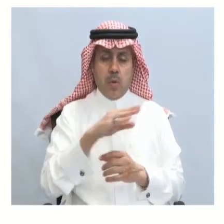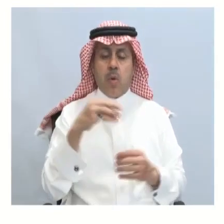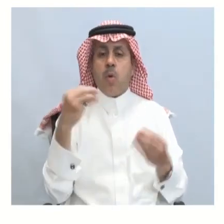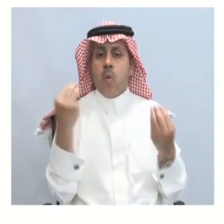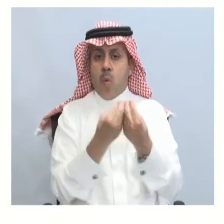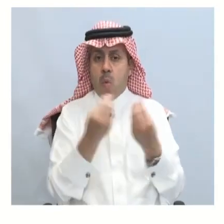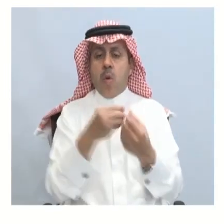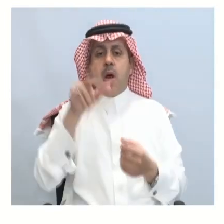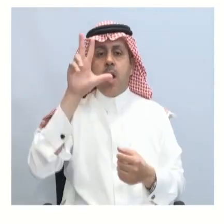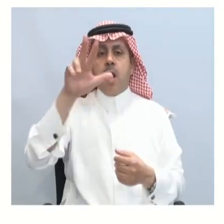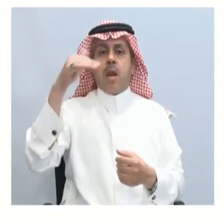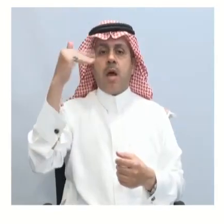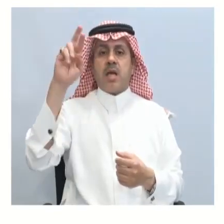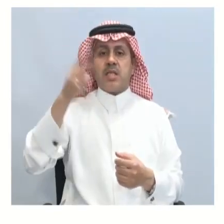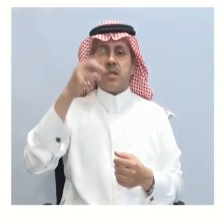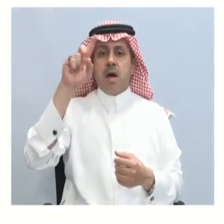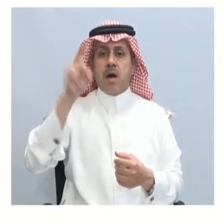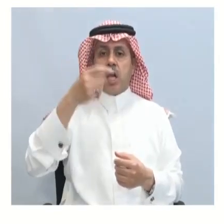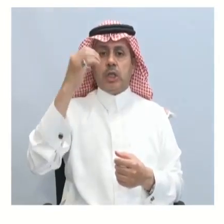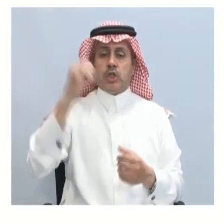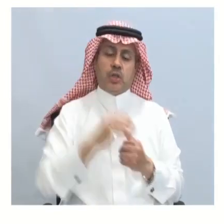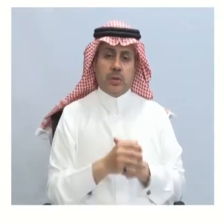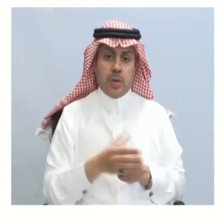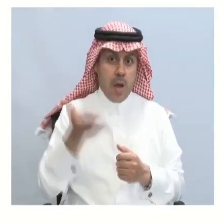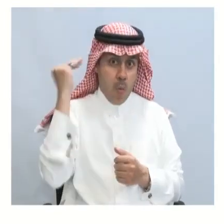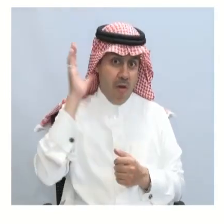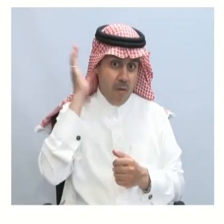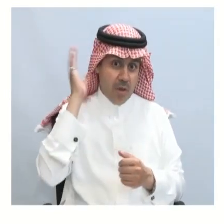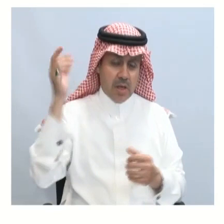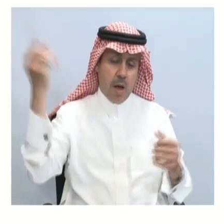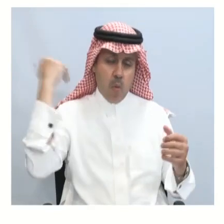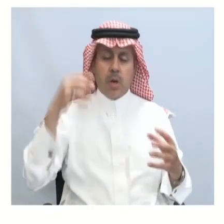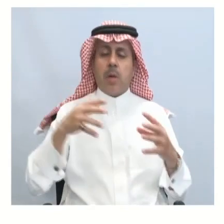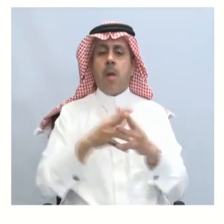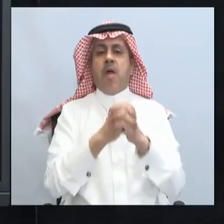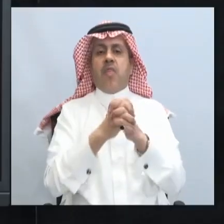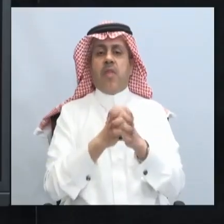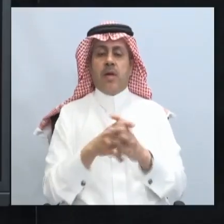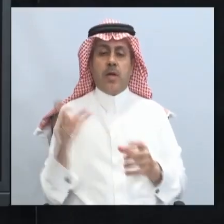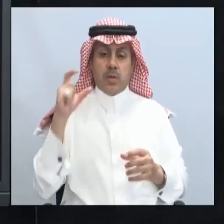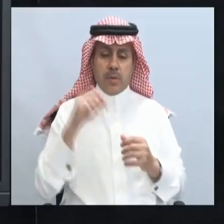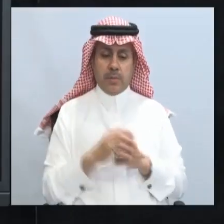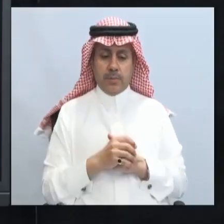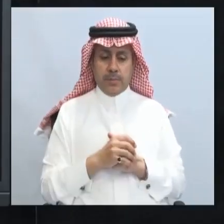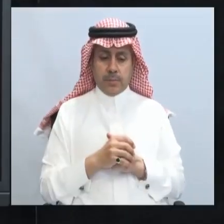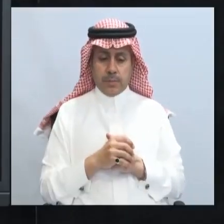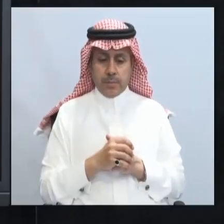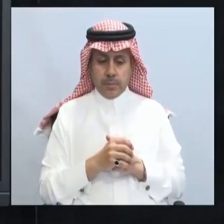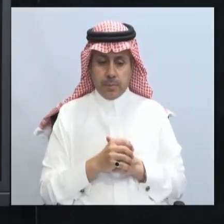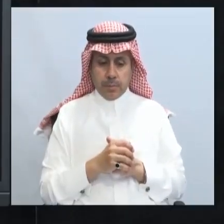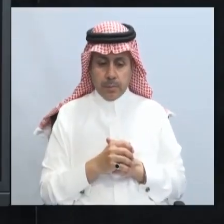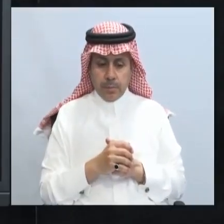عز وجل قد الف بين قلوبهم قد الف بين قلوبهم بمجيء هذا